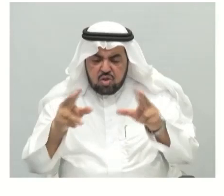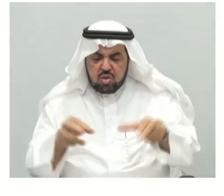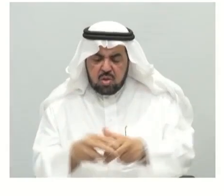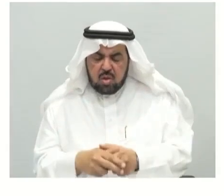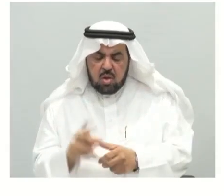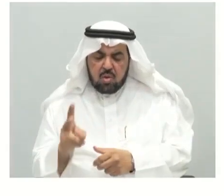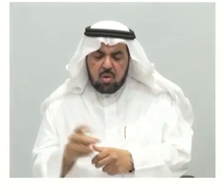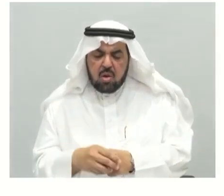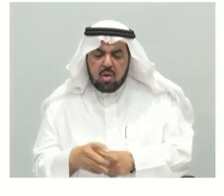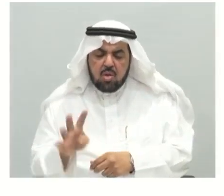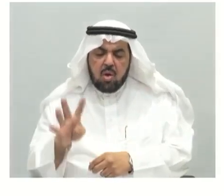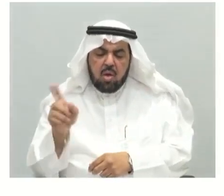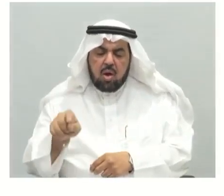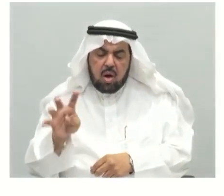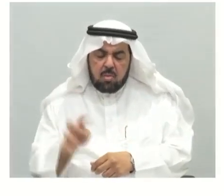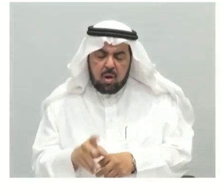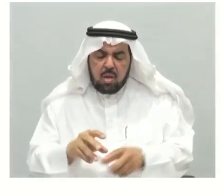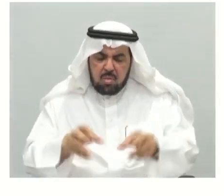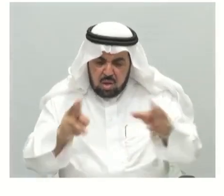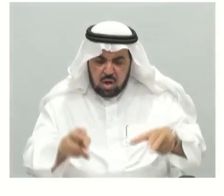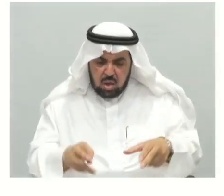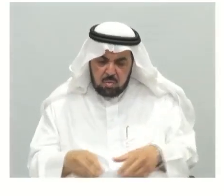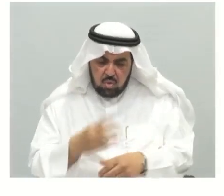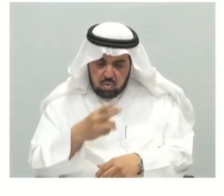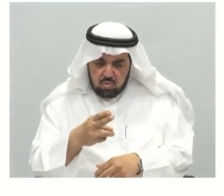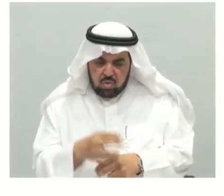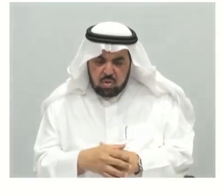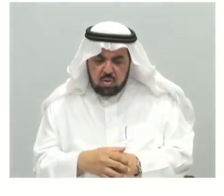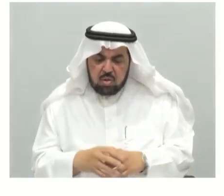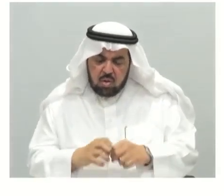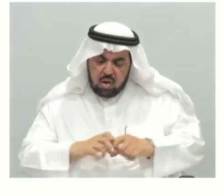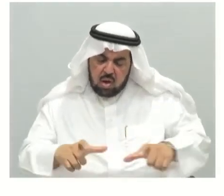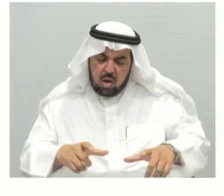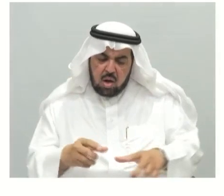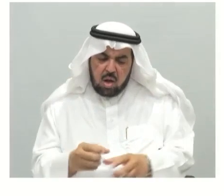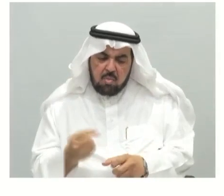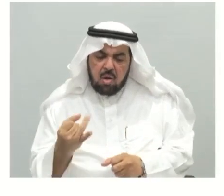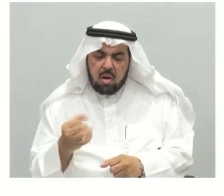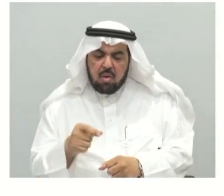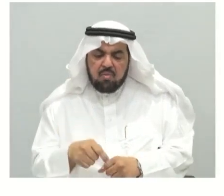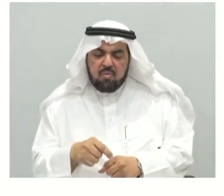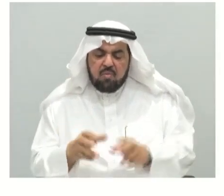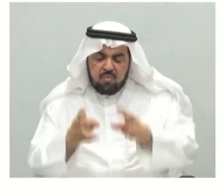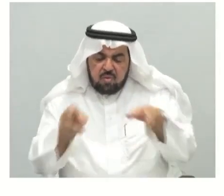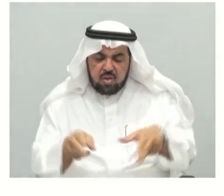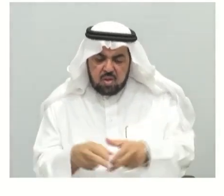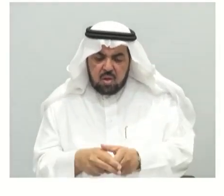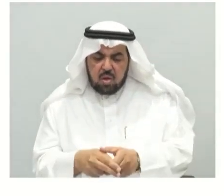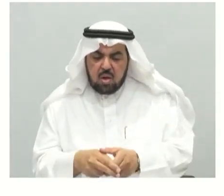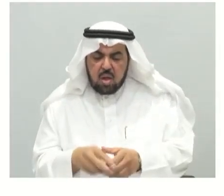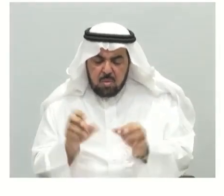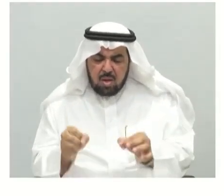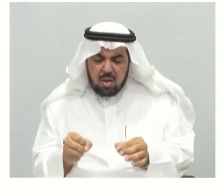سؤالين في السؤال الرابع اي التراكيب التي تظهر عليها الارقام في الشكل